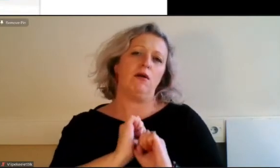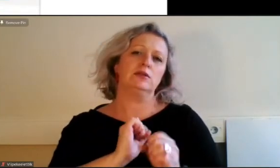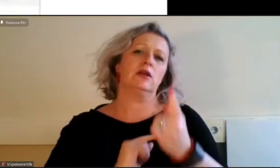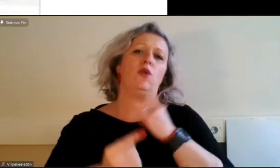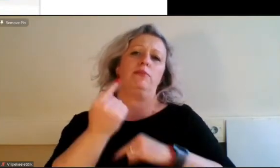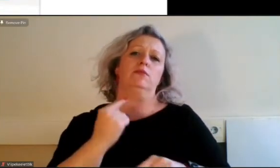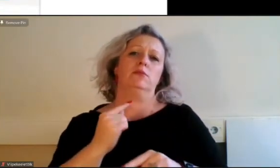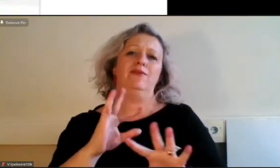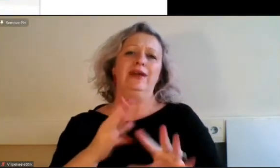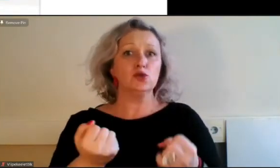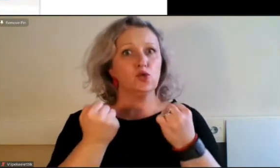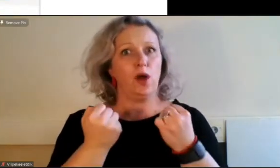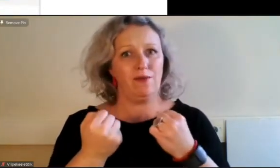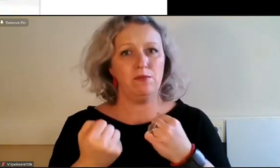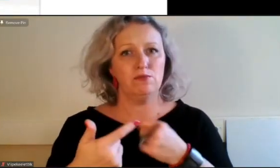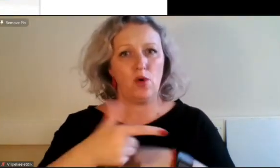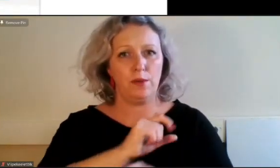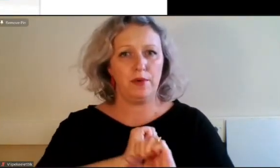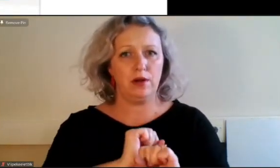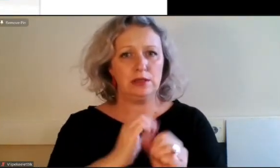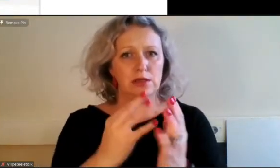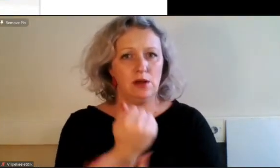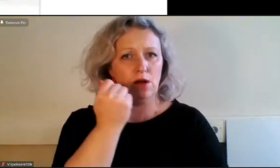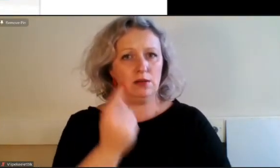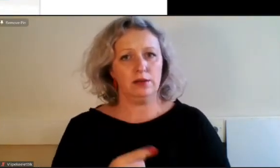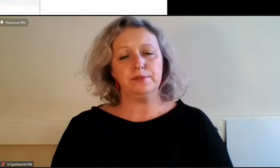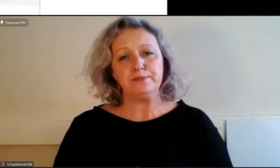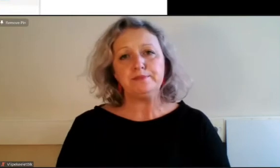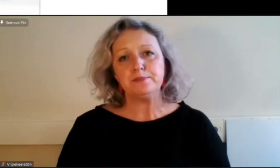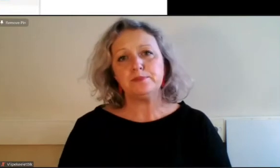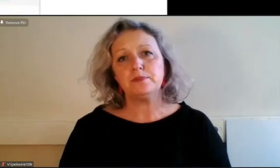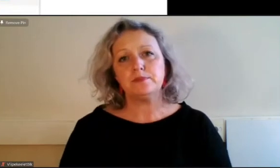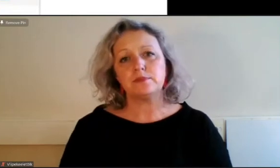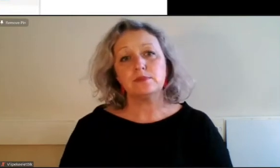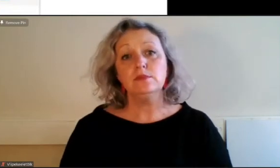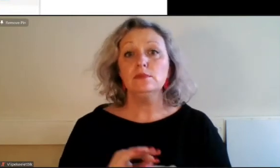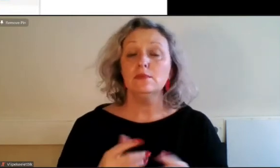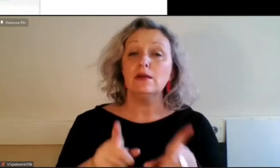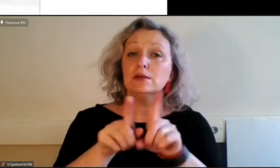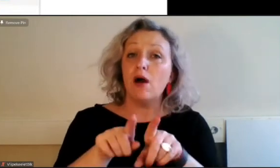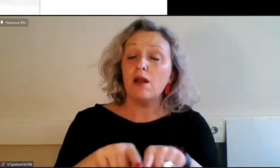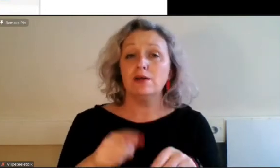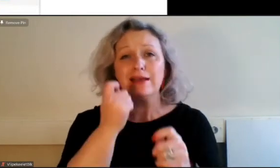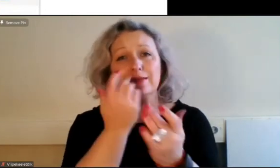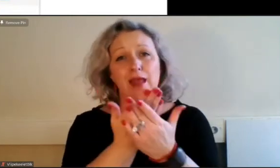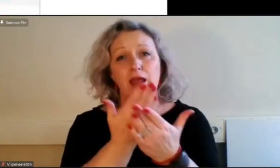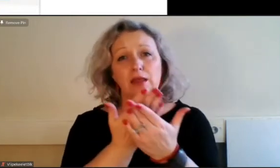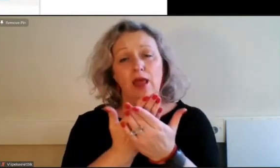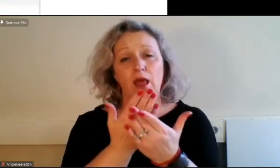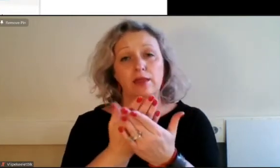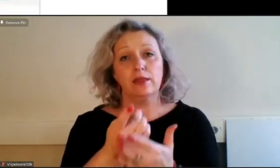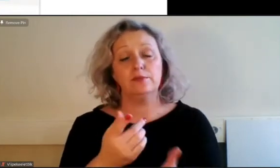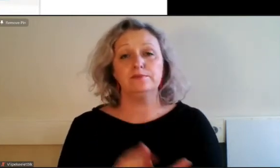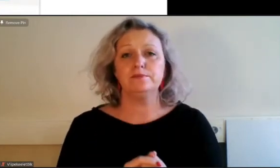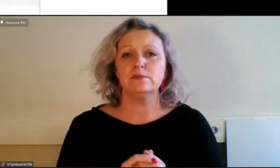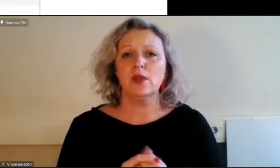haiglaravi eest, tumesinisega haiglaravi ja helesinisega lihtsalt nakatamine. See kaitse on,